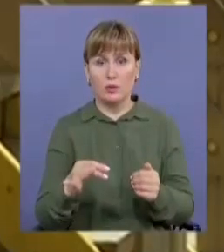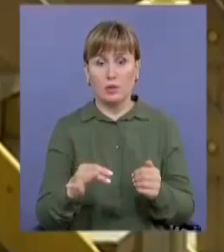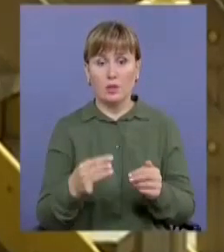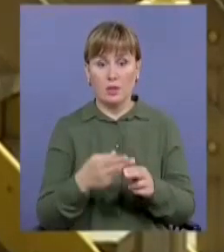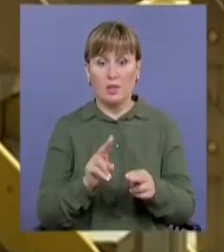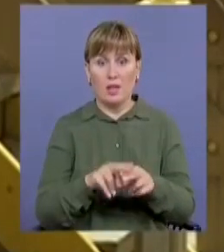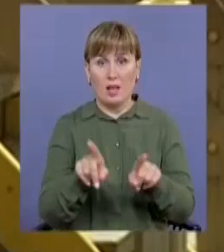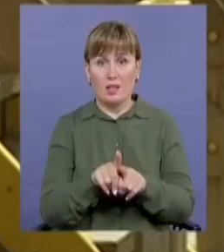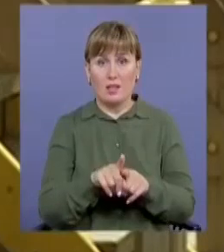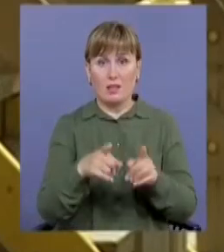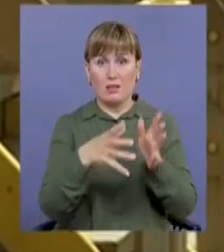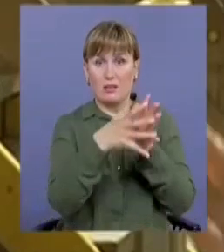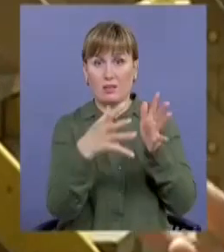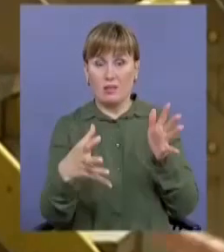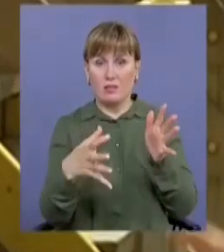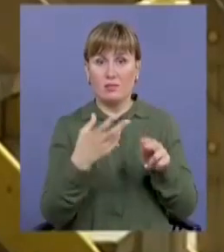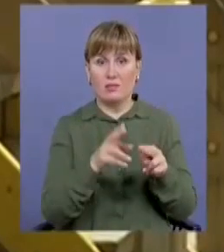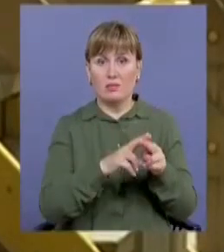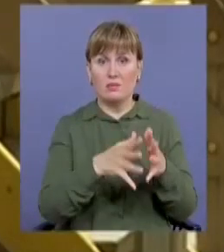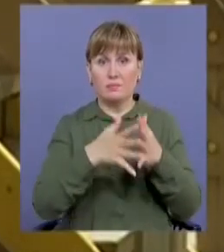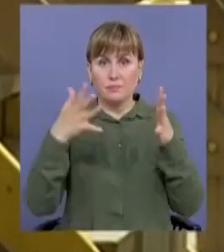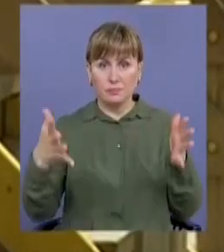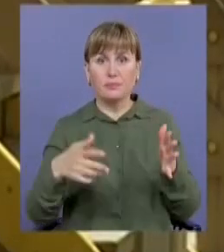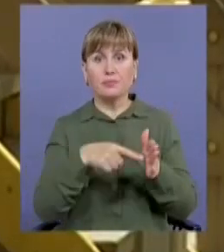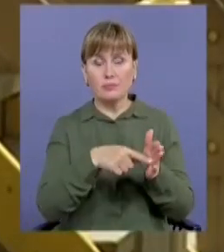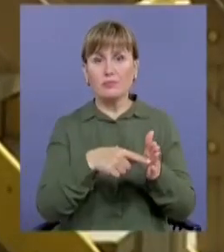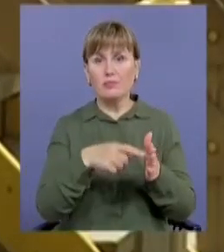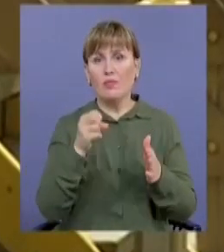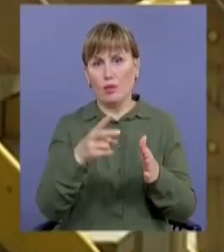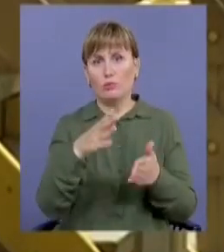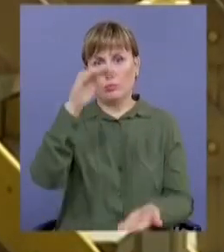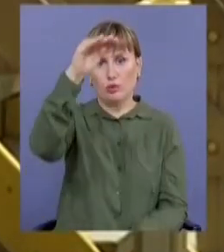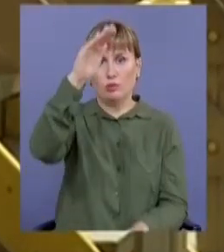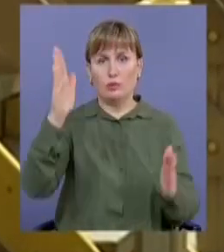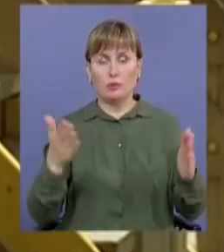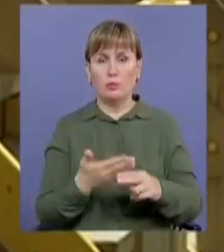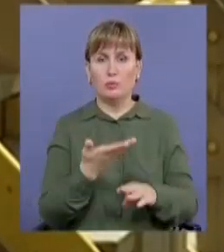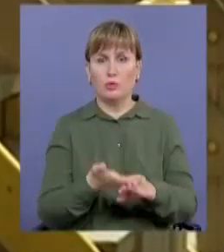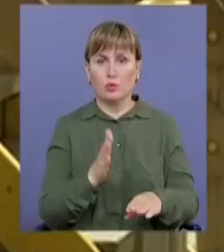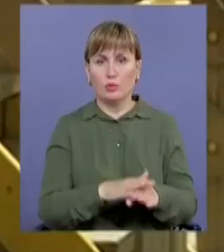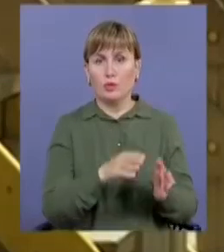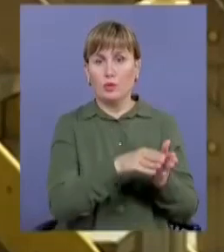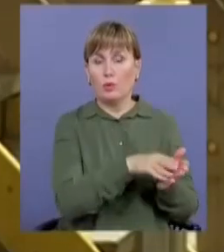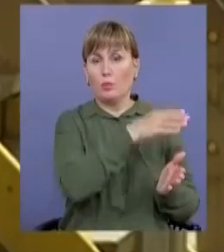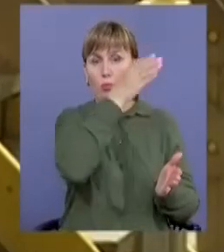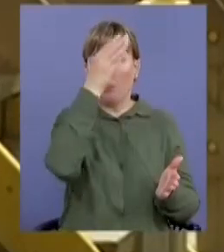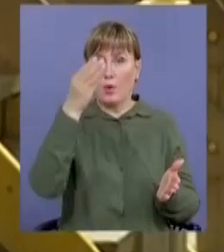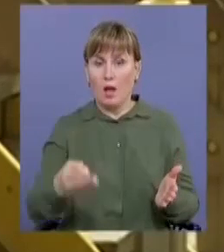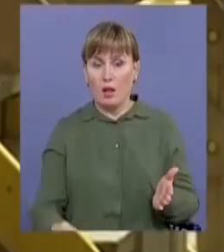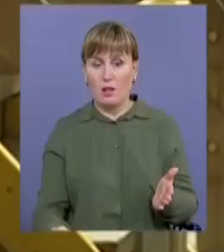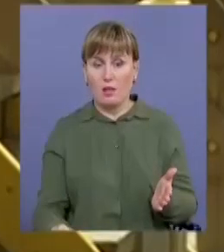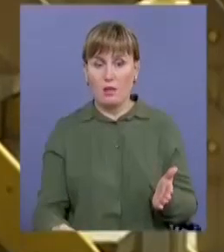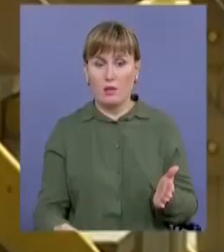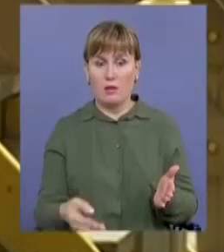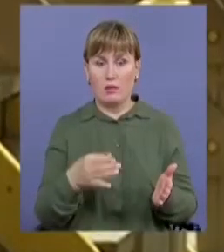вот настенная, она большая, огромная, как пол двери примерно, тяжелая. И буквально вот